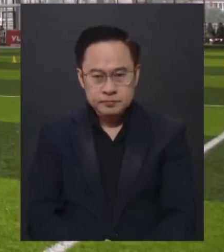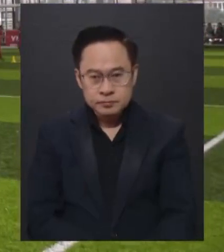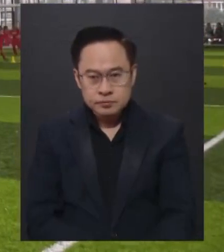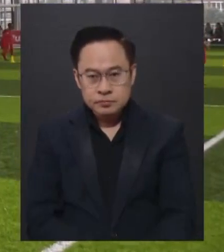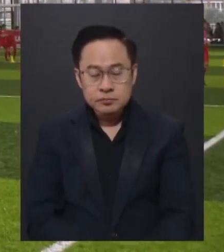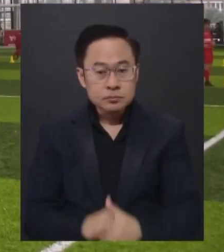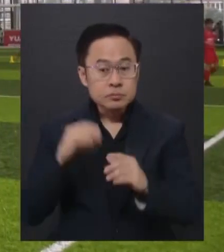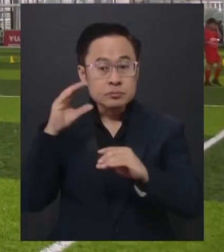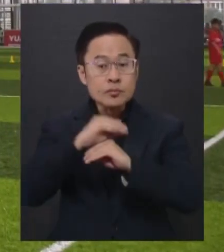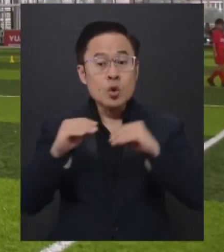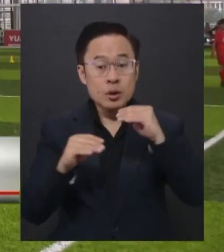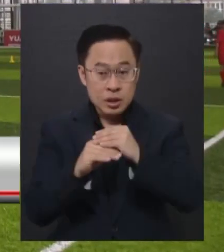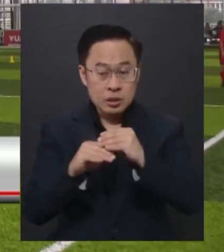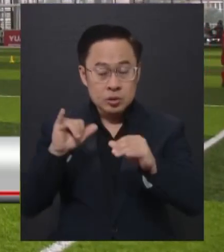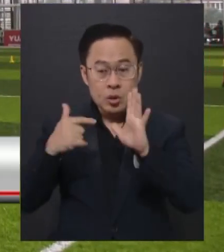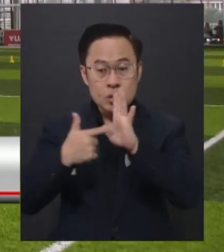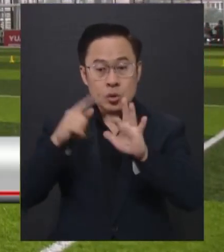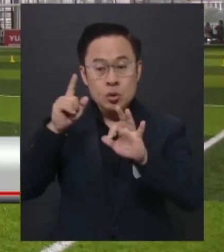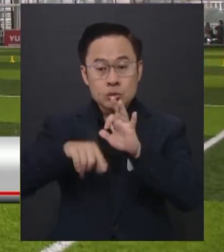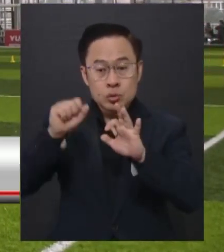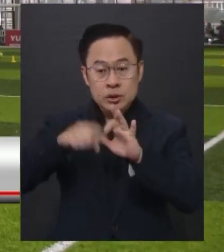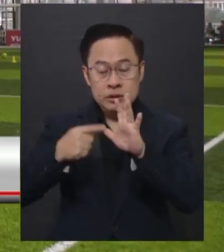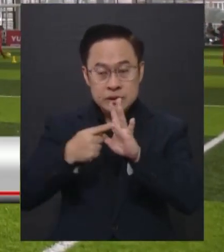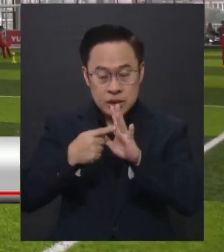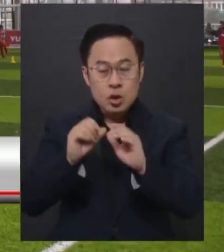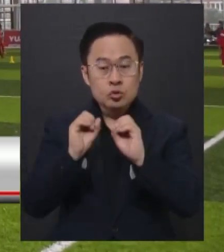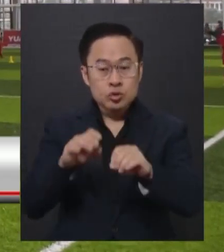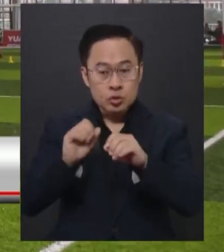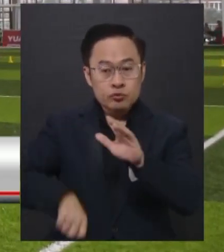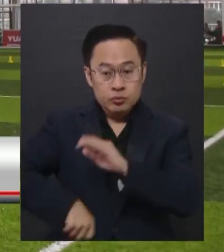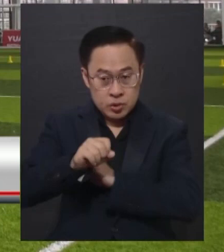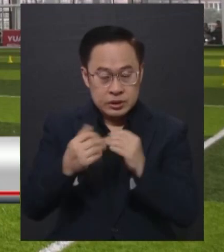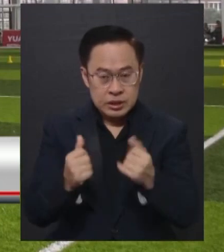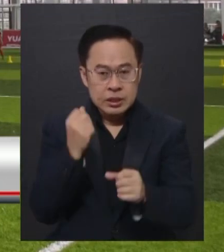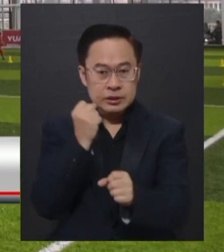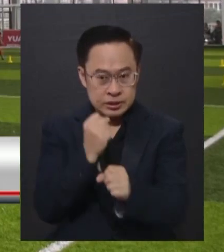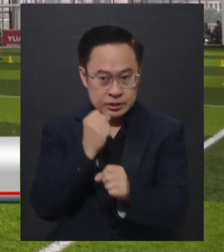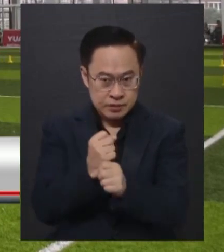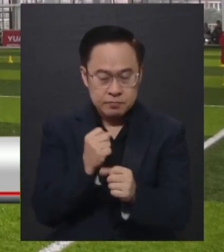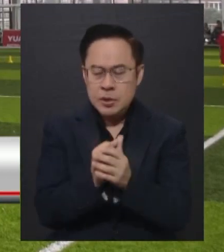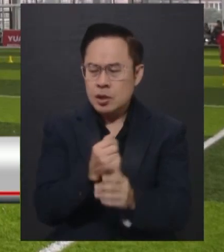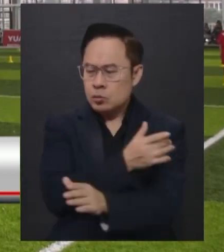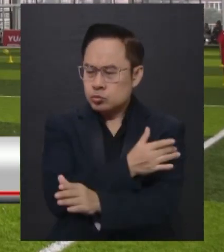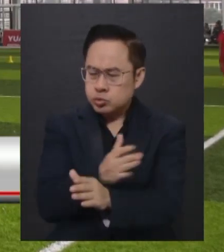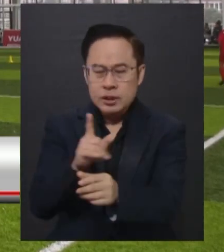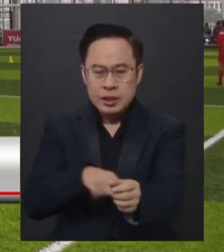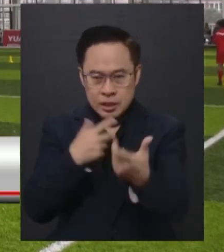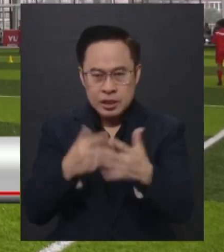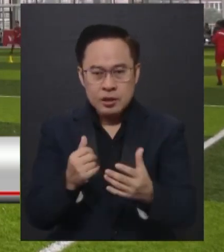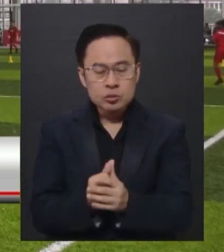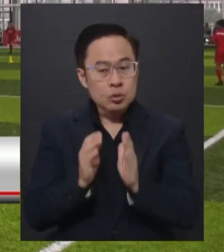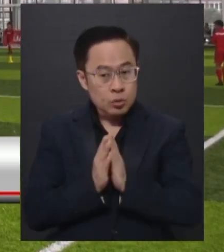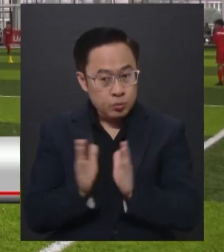โครงการนี้ได้จัดต่อเนื่องมานะครับเพราะว่าต้องอันดับแรกเลยต้องขอบคุณทางบริษัทยูซ่าประเทศไทยนะครับมหาชนแล้วก็ท